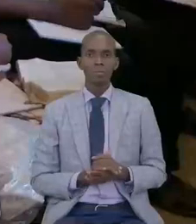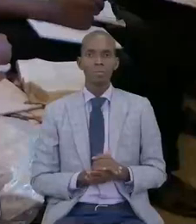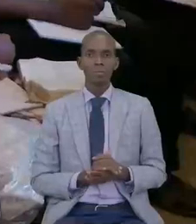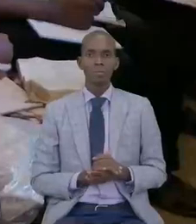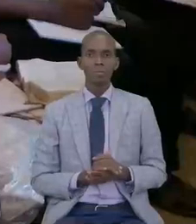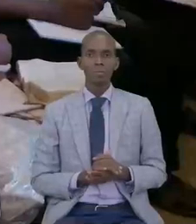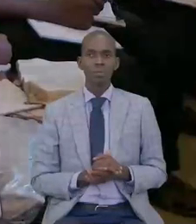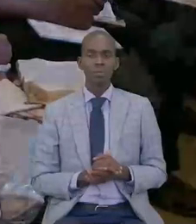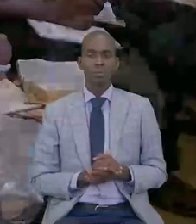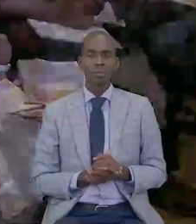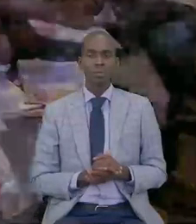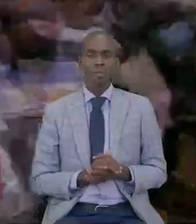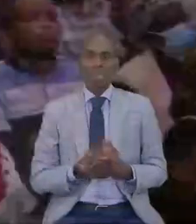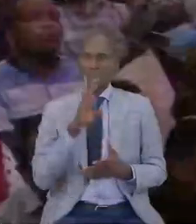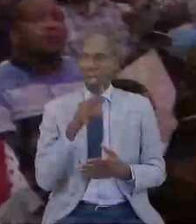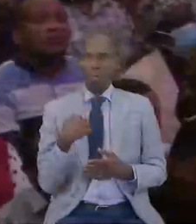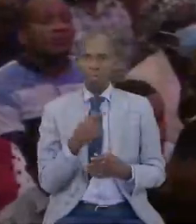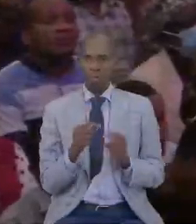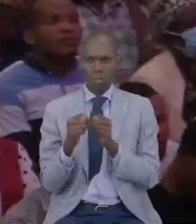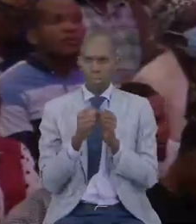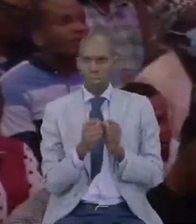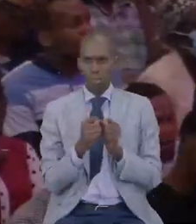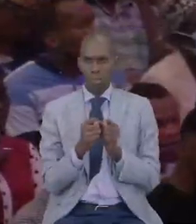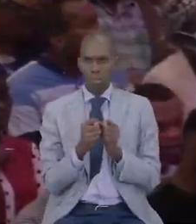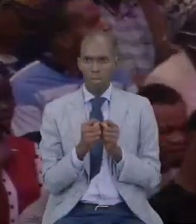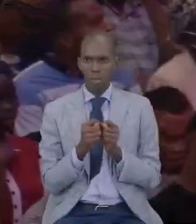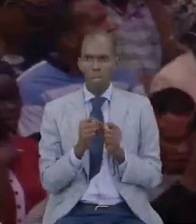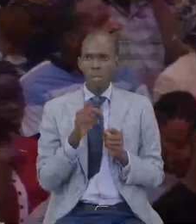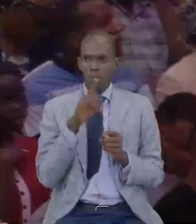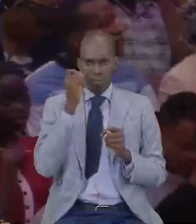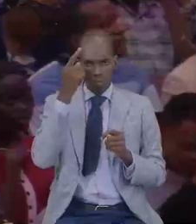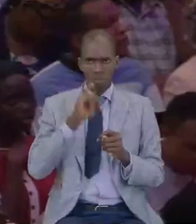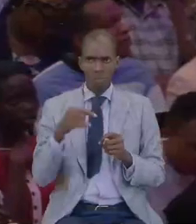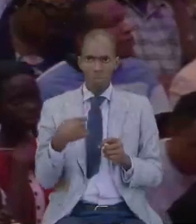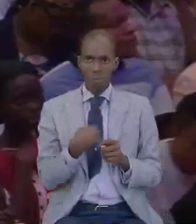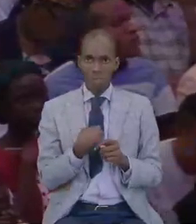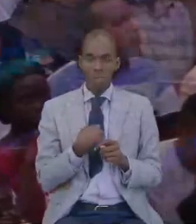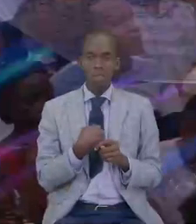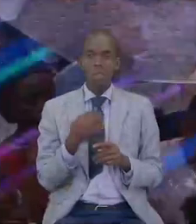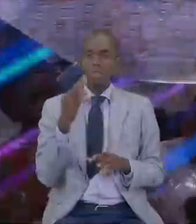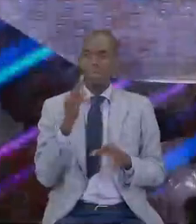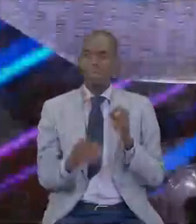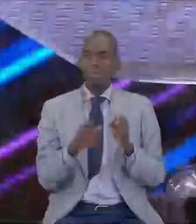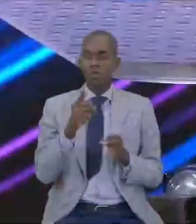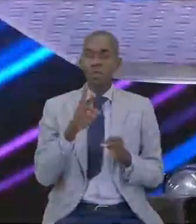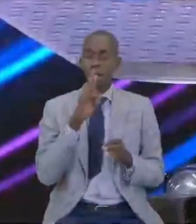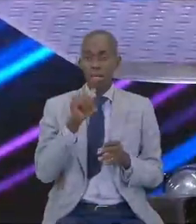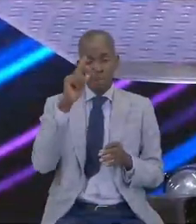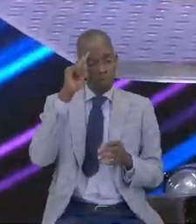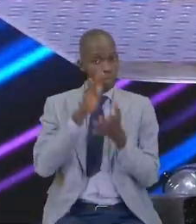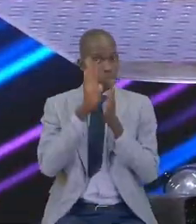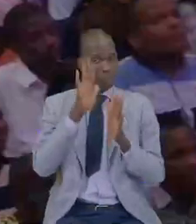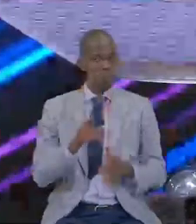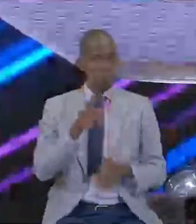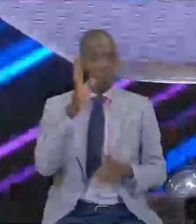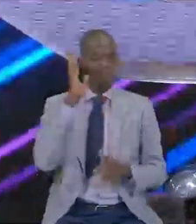Est-ce que nous sommes ensemble? Est-ce que nous sommes ensemble? Si tu es un croyant, tu dois être avec moi.